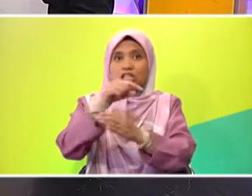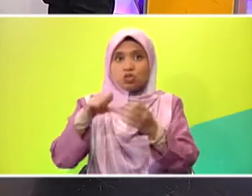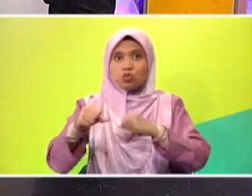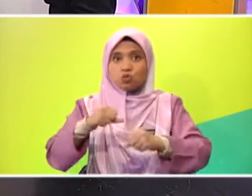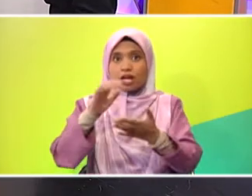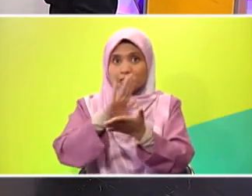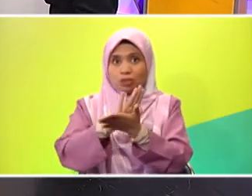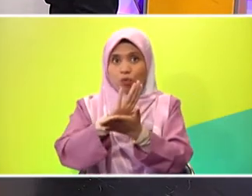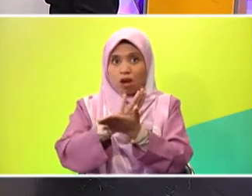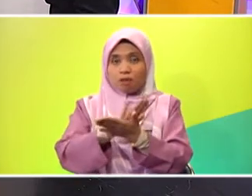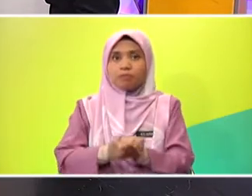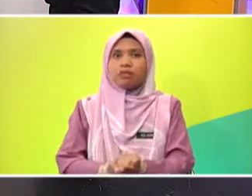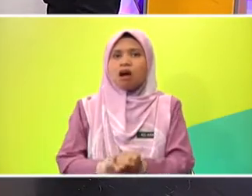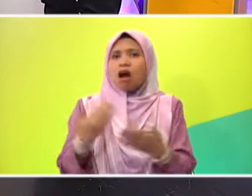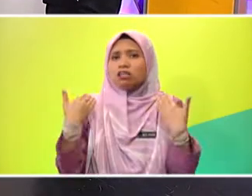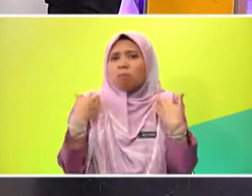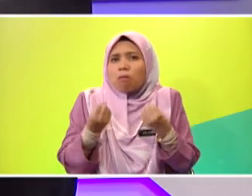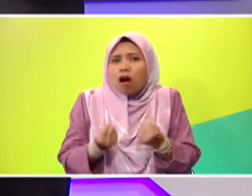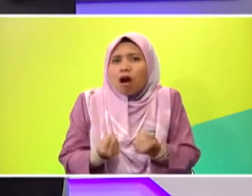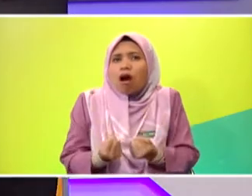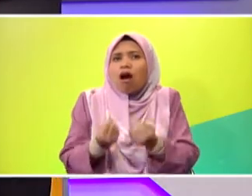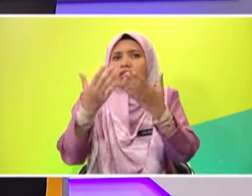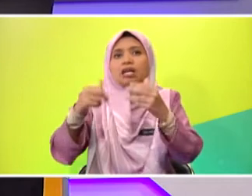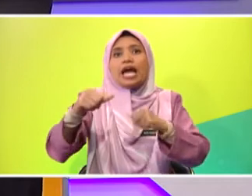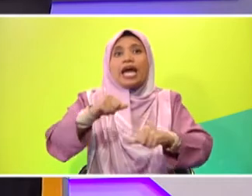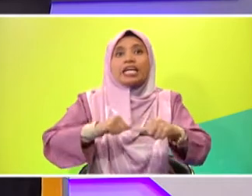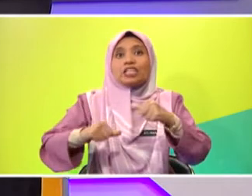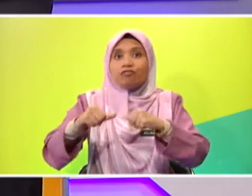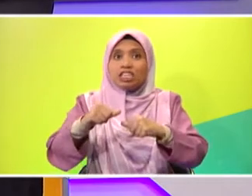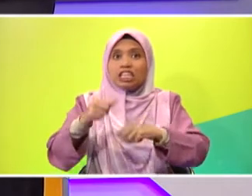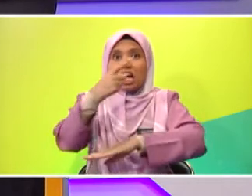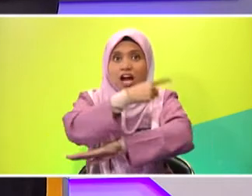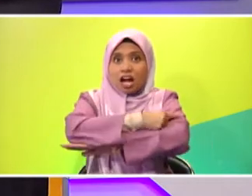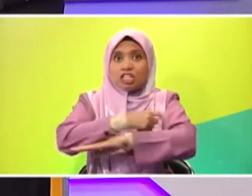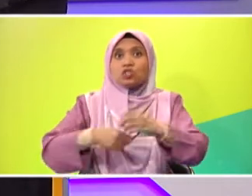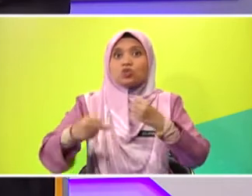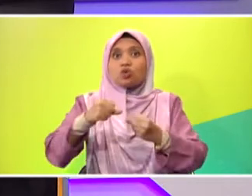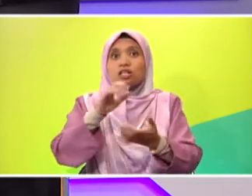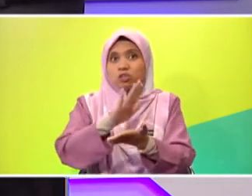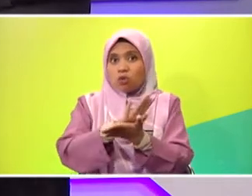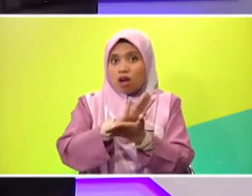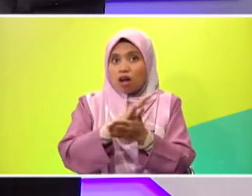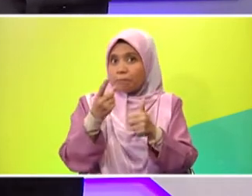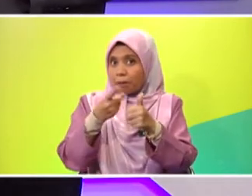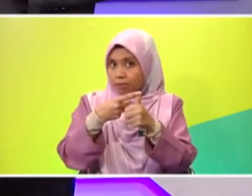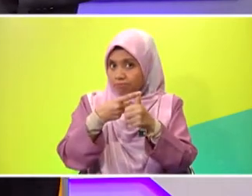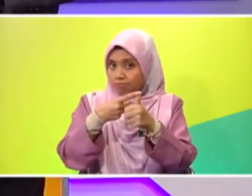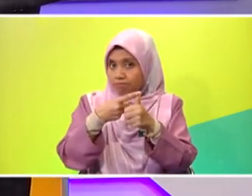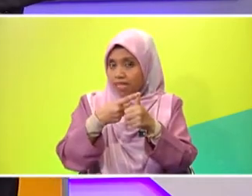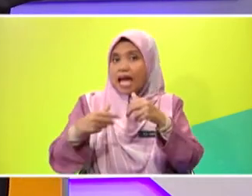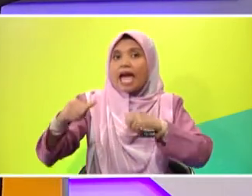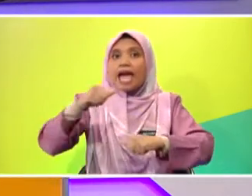baik terdapat banyak sebenarnya GTA City di hari sukan sekolah saya ini Kak Ina yang pertamanya adalah